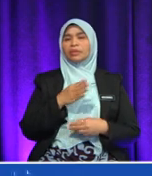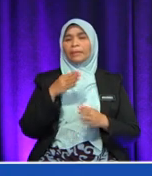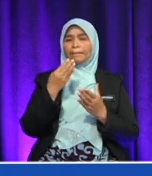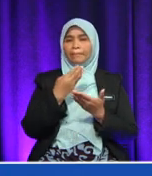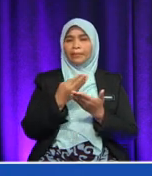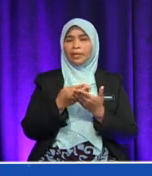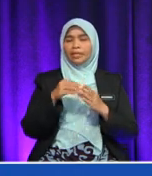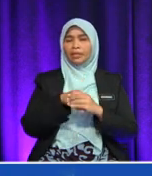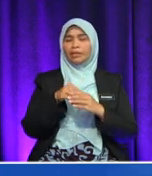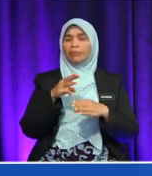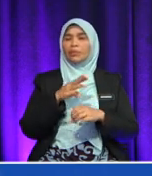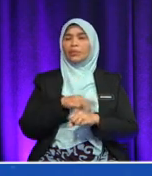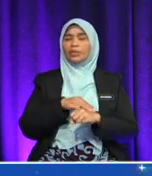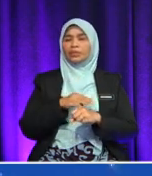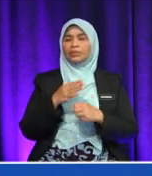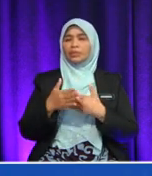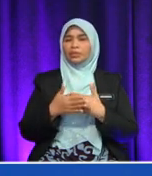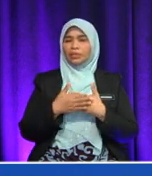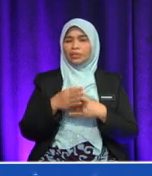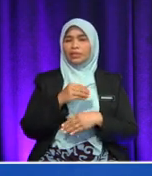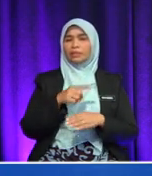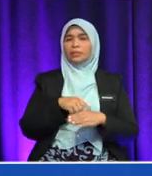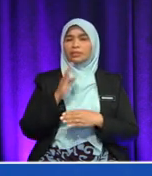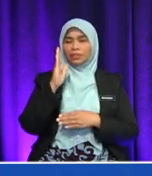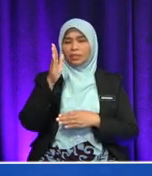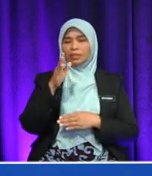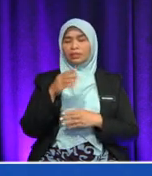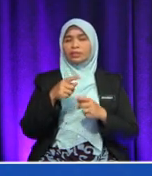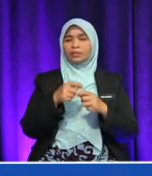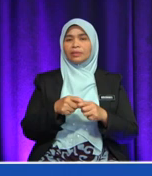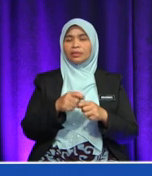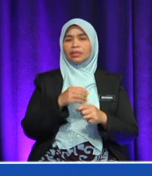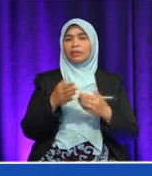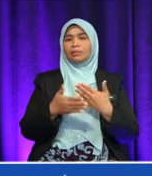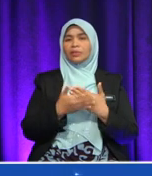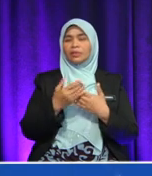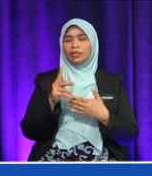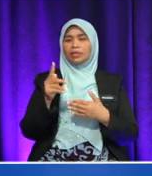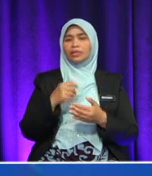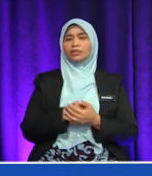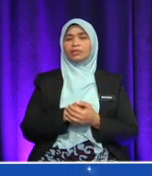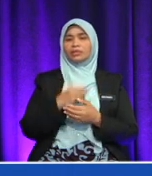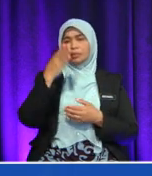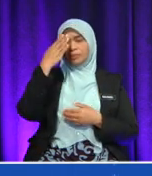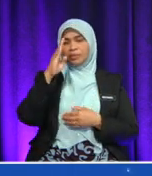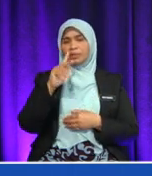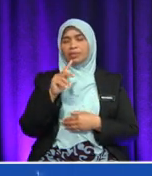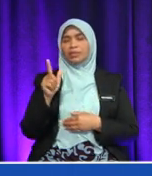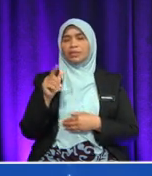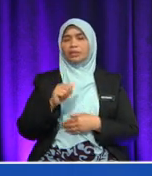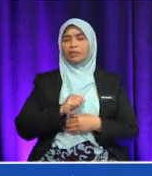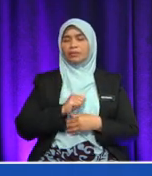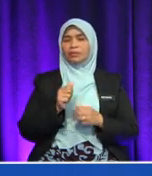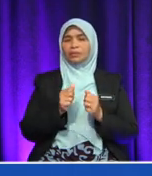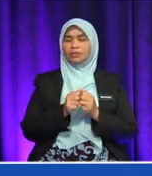waktu terdekat dan masa depan Maka tetapkanlah dan pemuda kalah untukku berkatikanlah aku dengannya dan